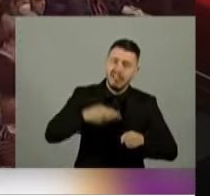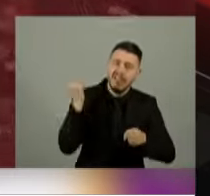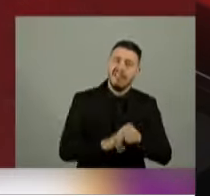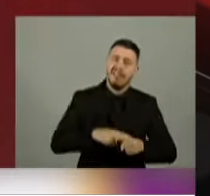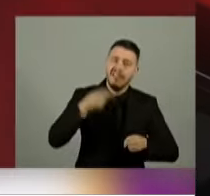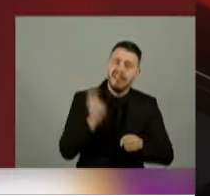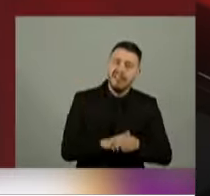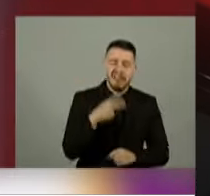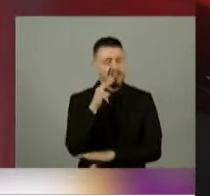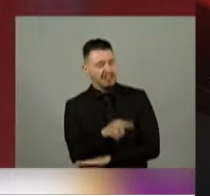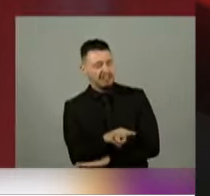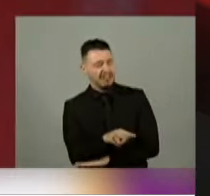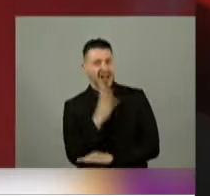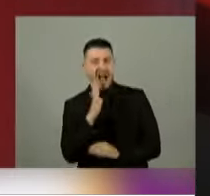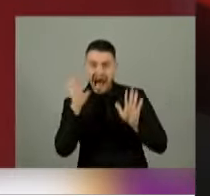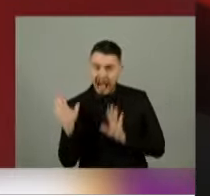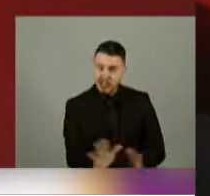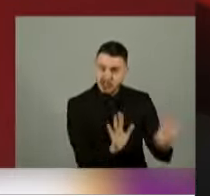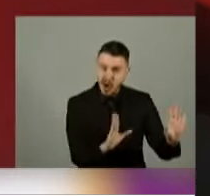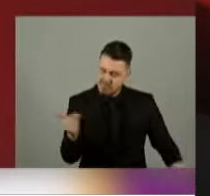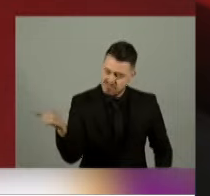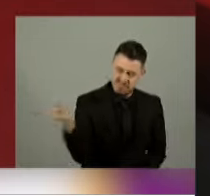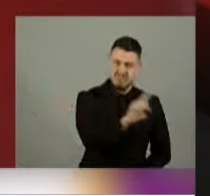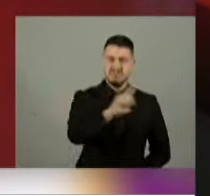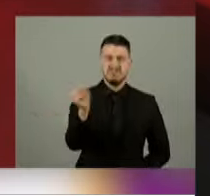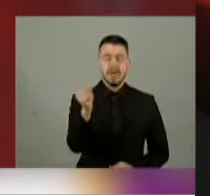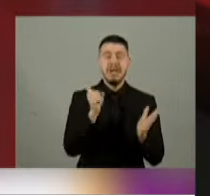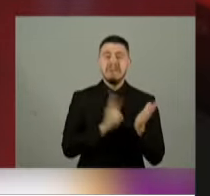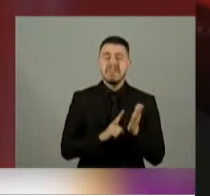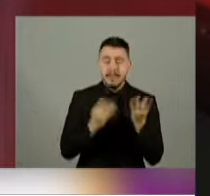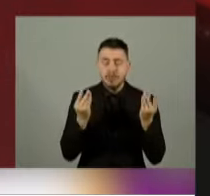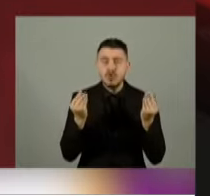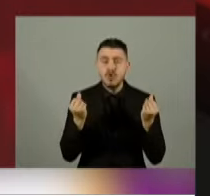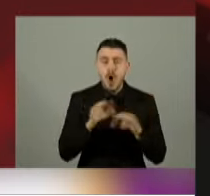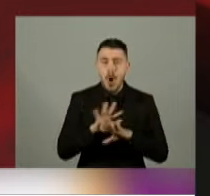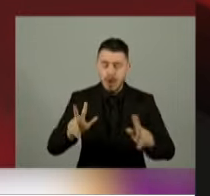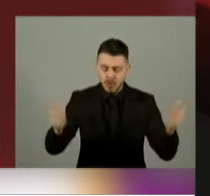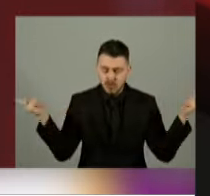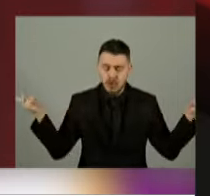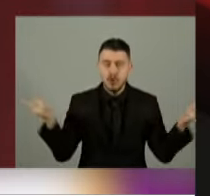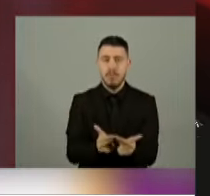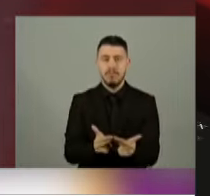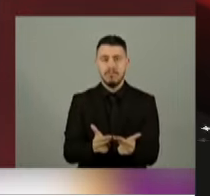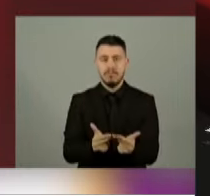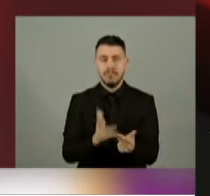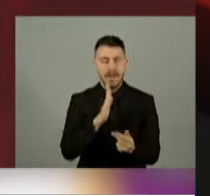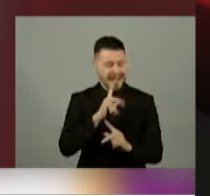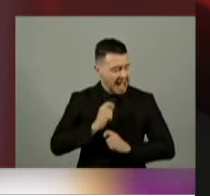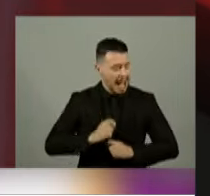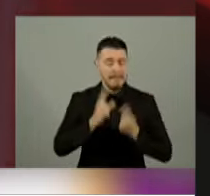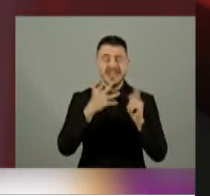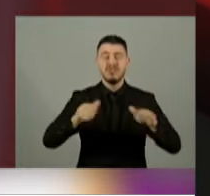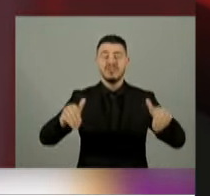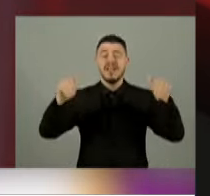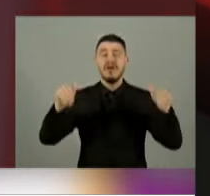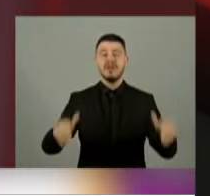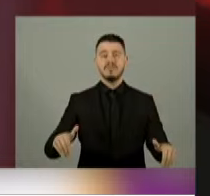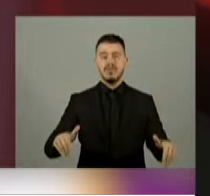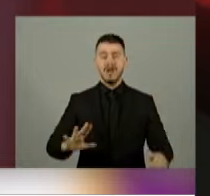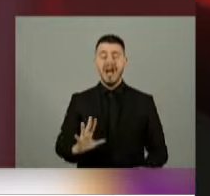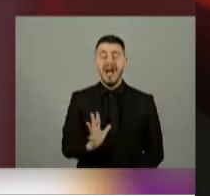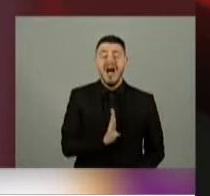Να πάρει μια απόσταση από την ηγεσία Κασελάκη. Είναι δεδομένο ότι μέσα στο ΣΥΡΙΖΑ υπάρχουν σοβαρές αυτή τη στιγμή διαφωνίες